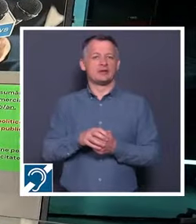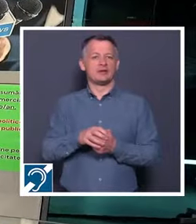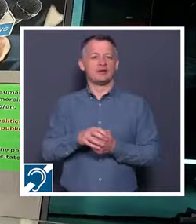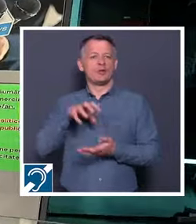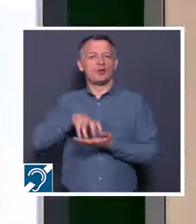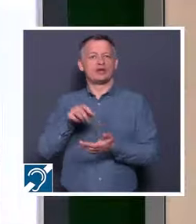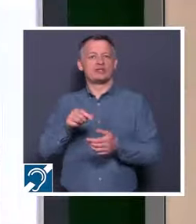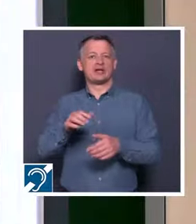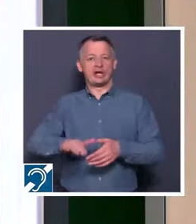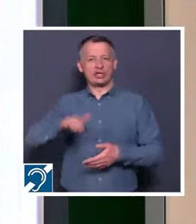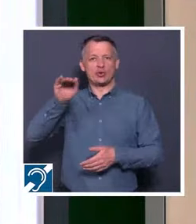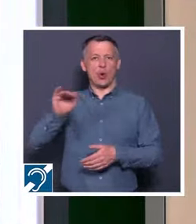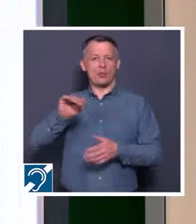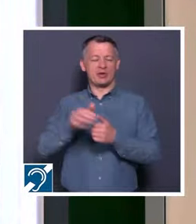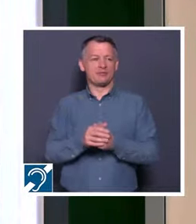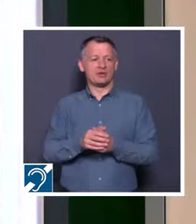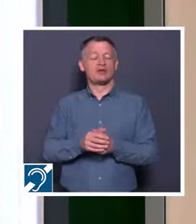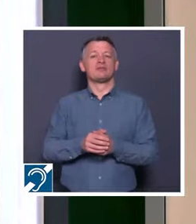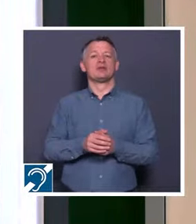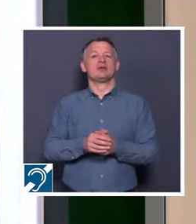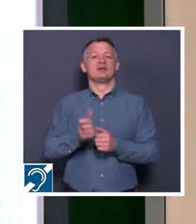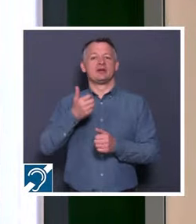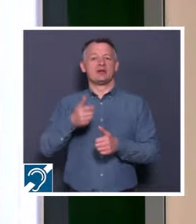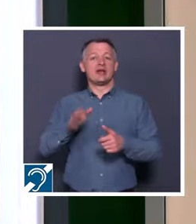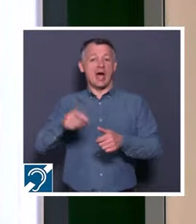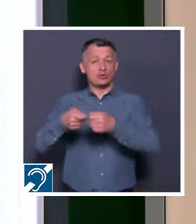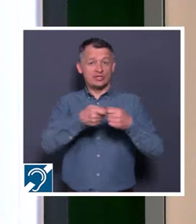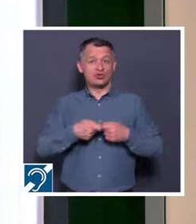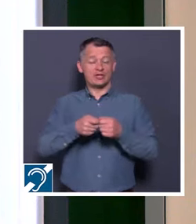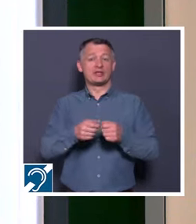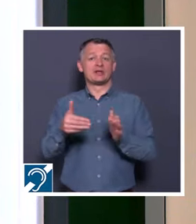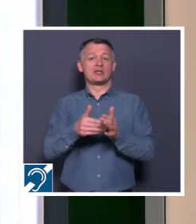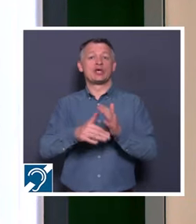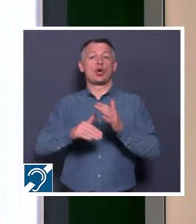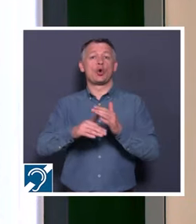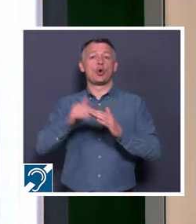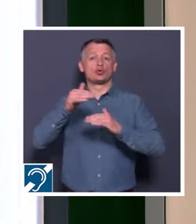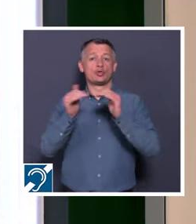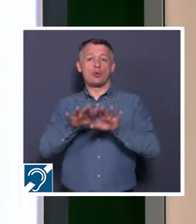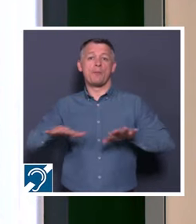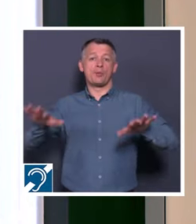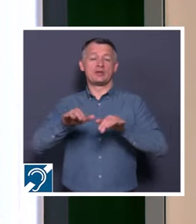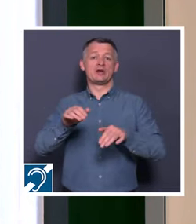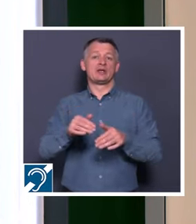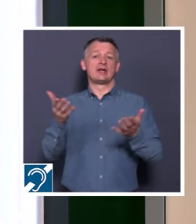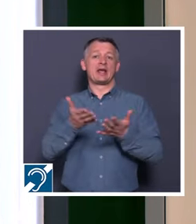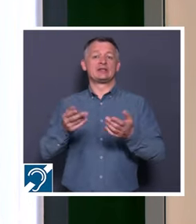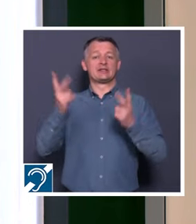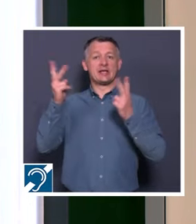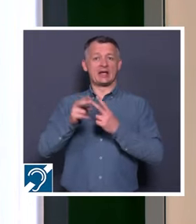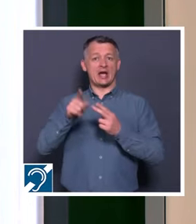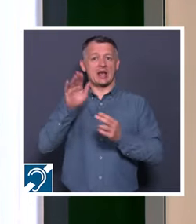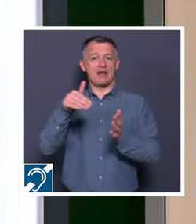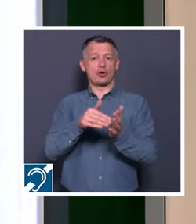este sănătoasă, ai nevoie de public care să înțeleagă că e nevoie de jurnaliști pentru a avea